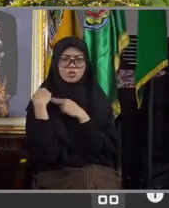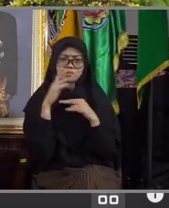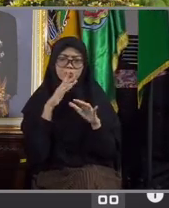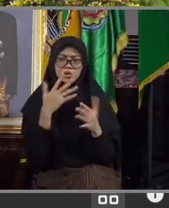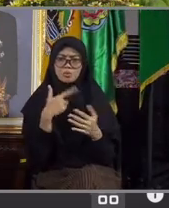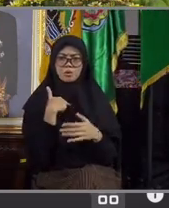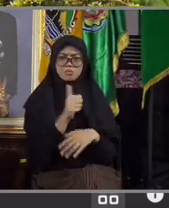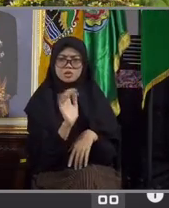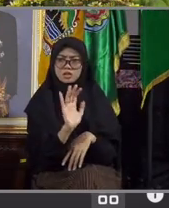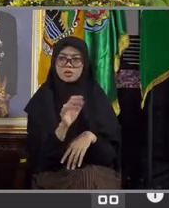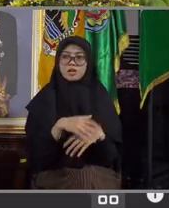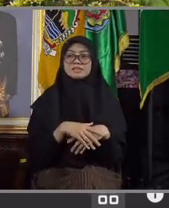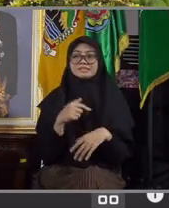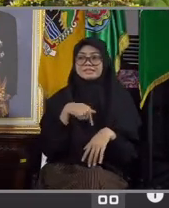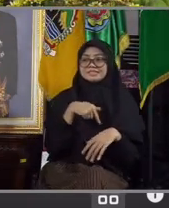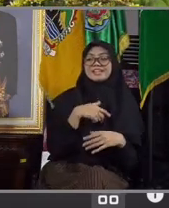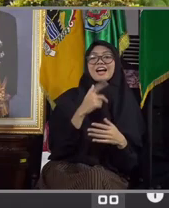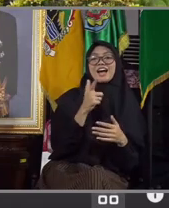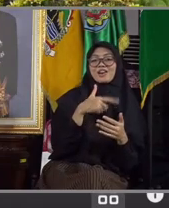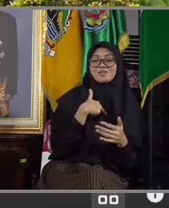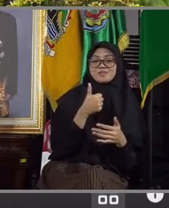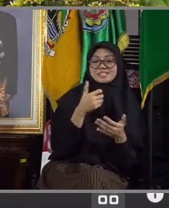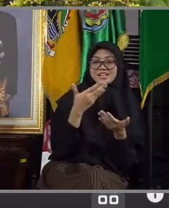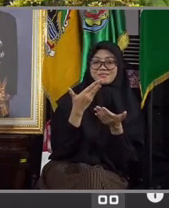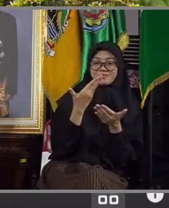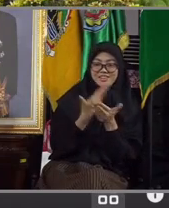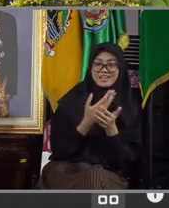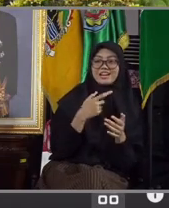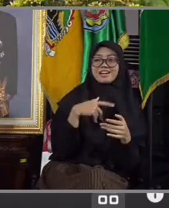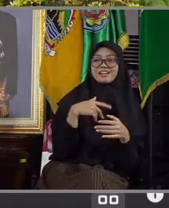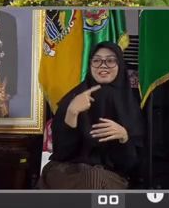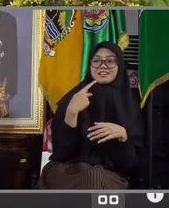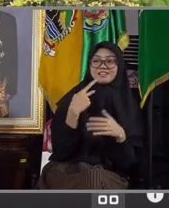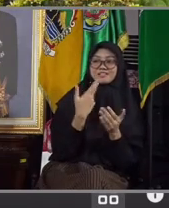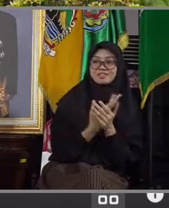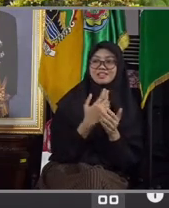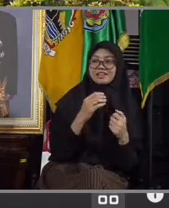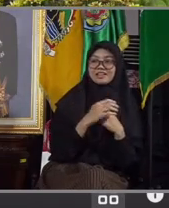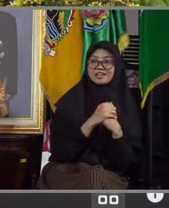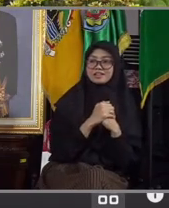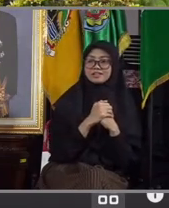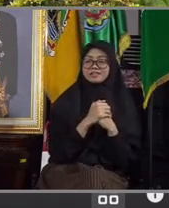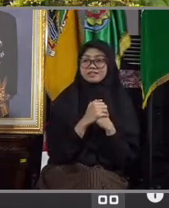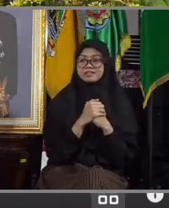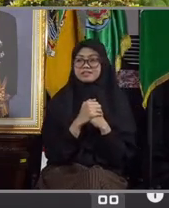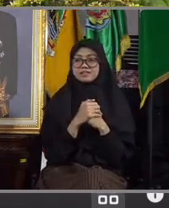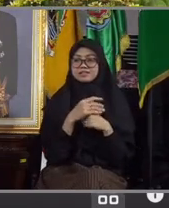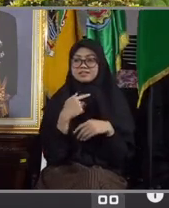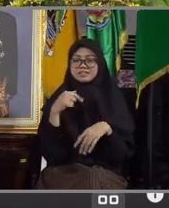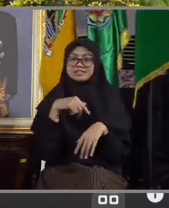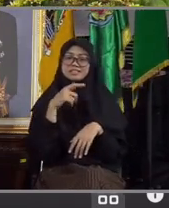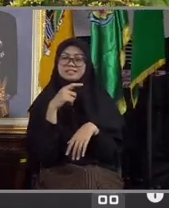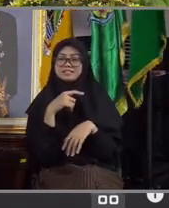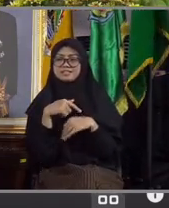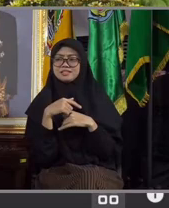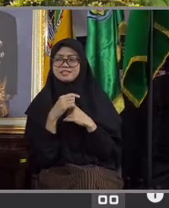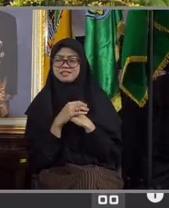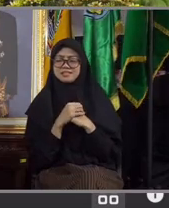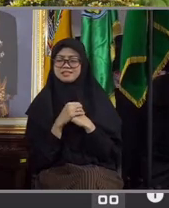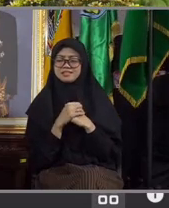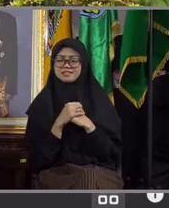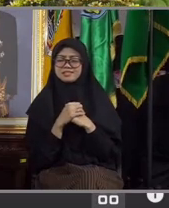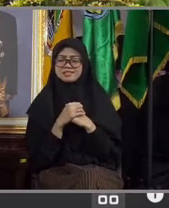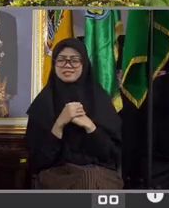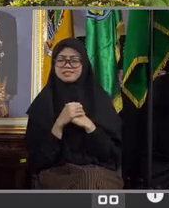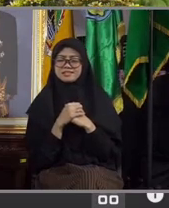ada kesempatan Pak Lurah bisa minta Pak untuk warganya. Oh iya. Kira redong ya le wong jane ya. Ning oke lah ngono.